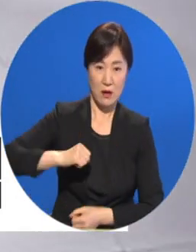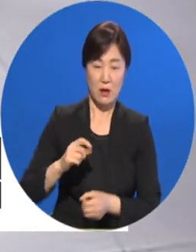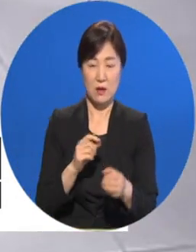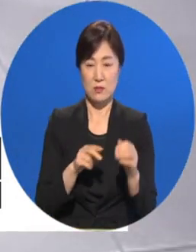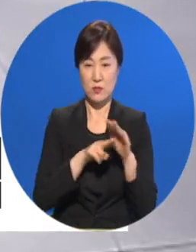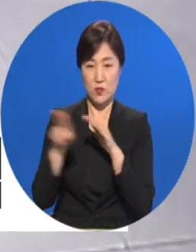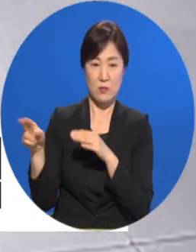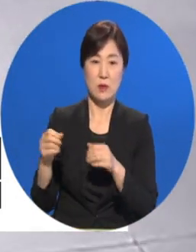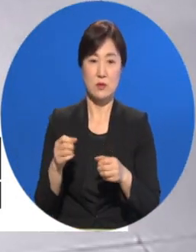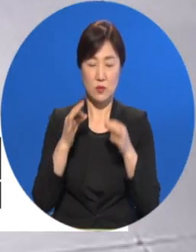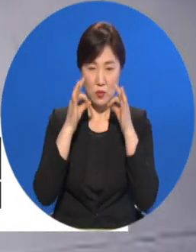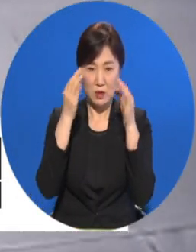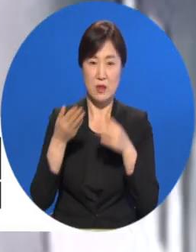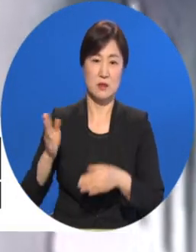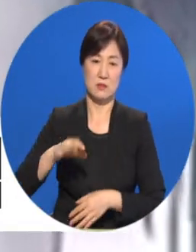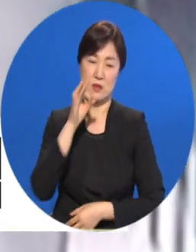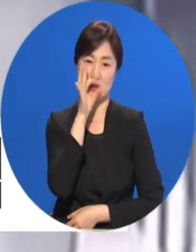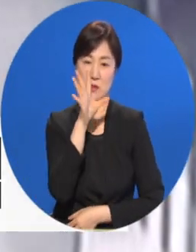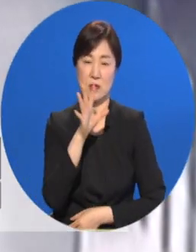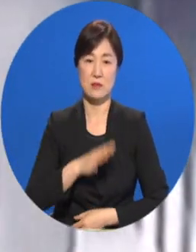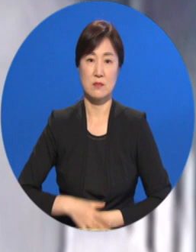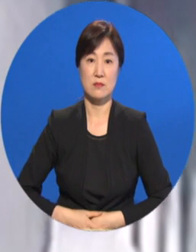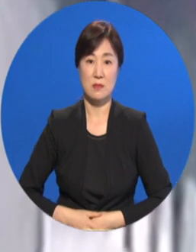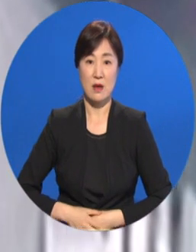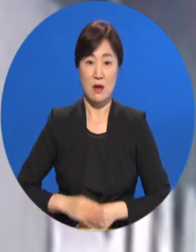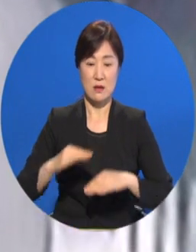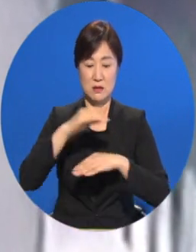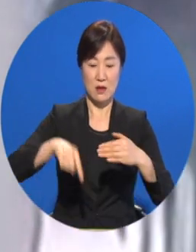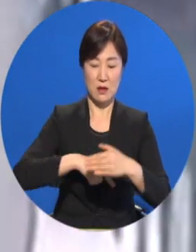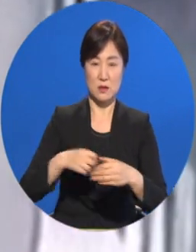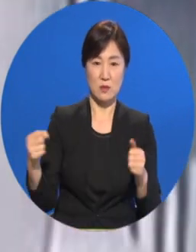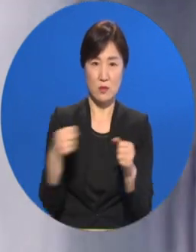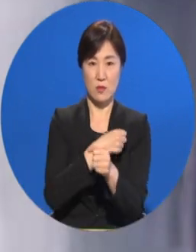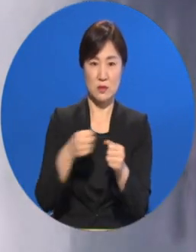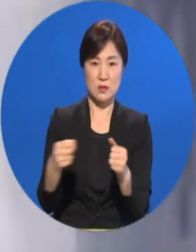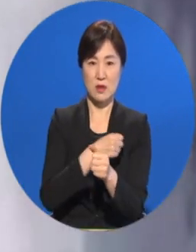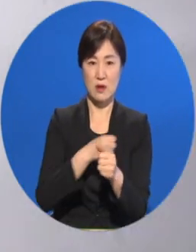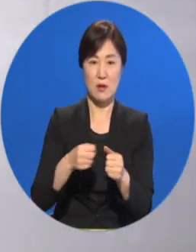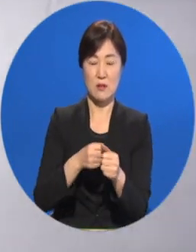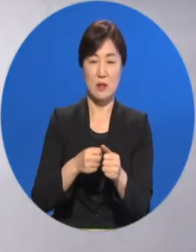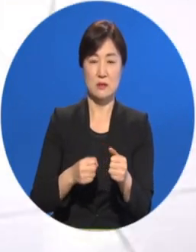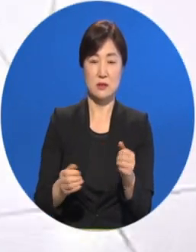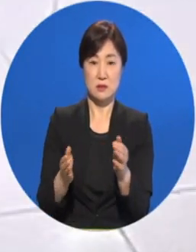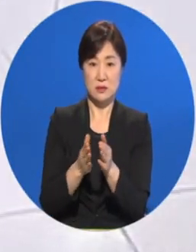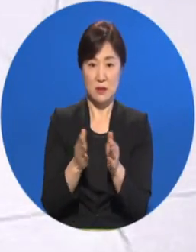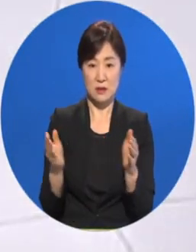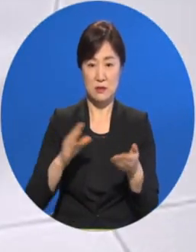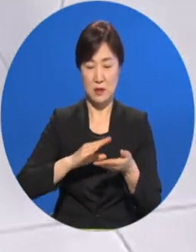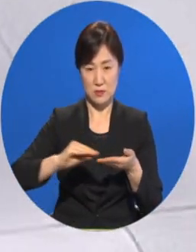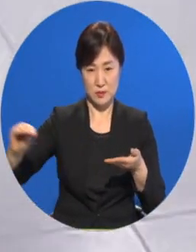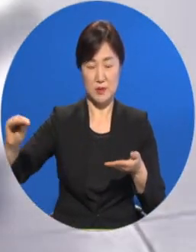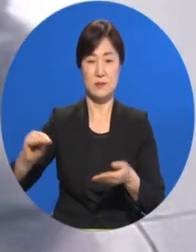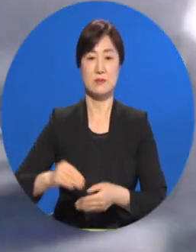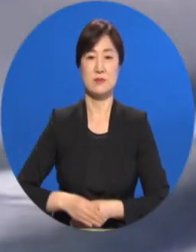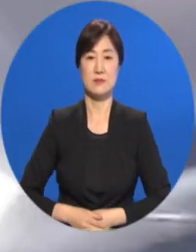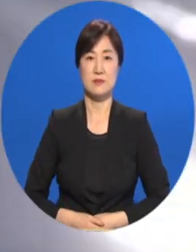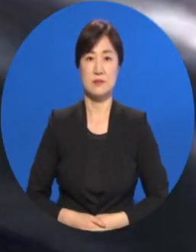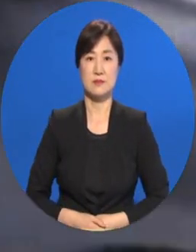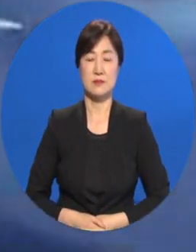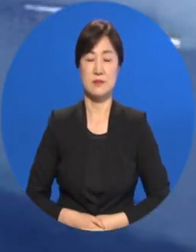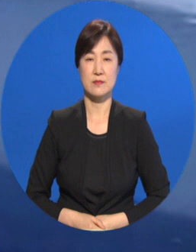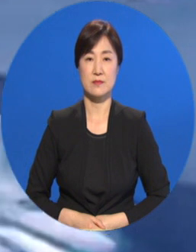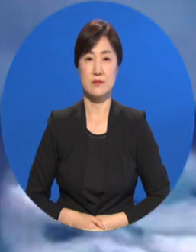탈출을 시도하지만 역부족입니다. 차 안에선 몸싸움과 폭행이 벌어지는가 싶더니 차량이 주차장에 빠져나갑니다.